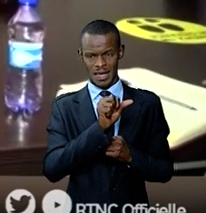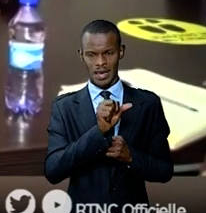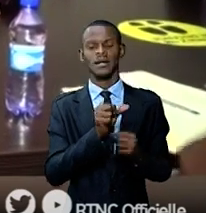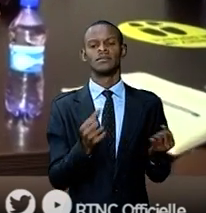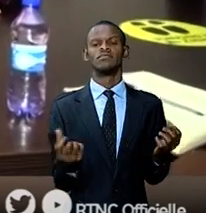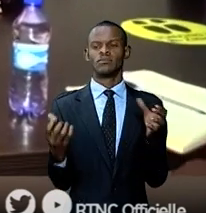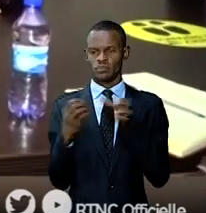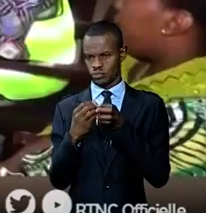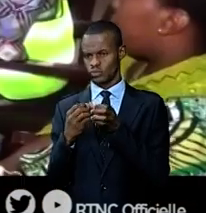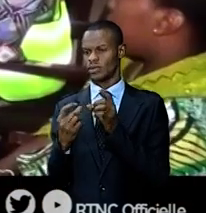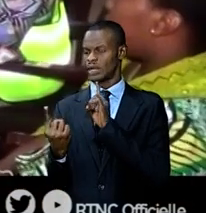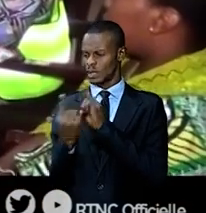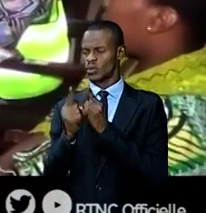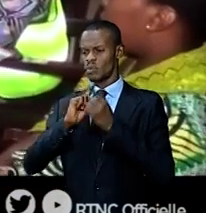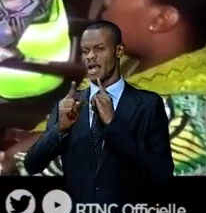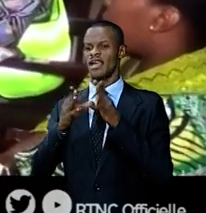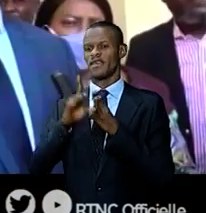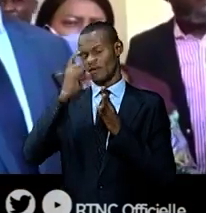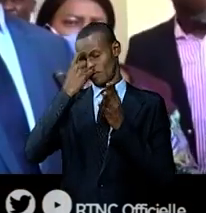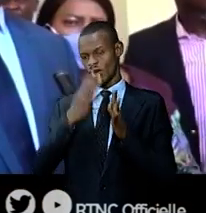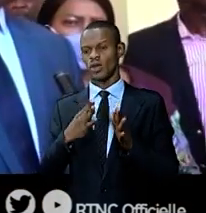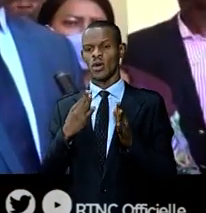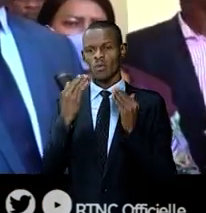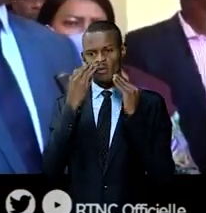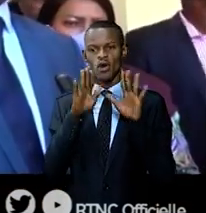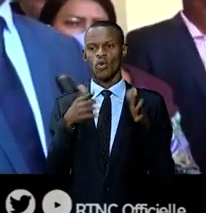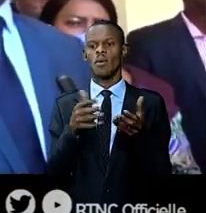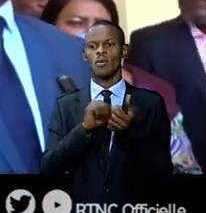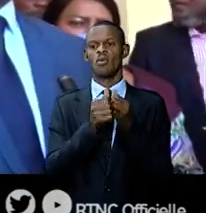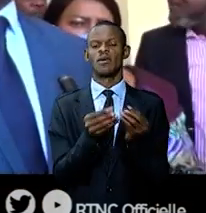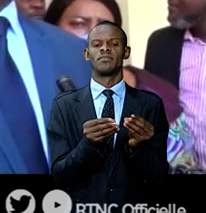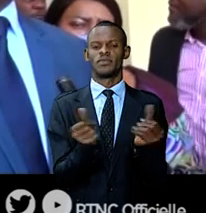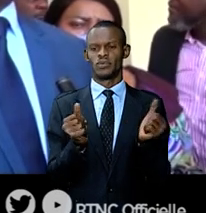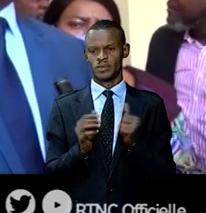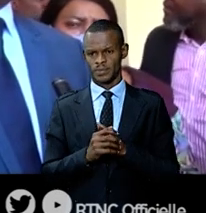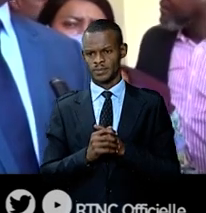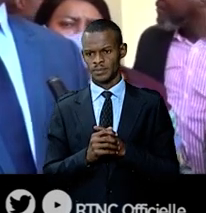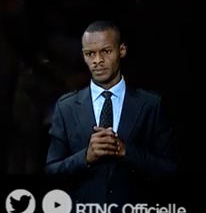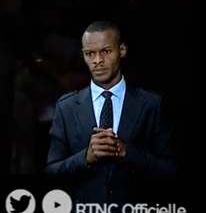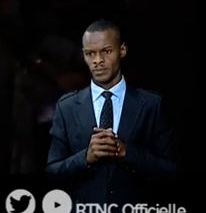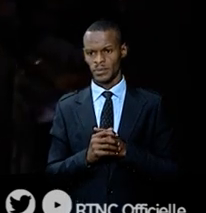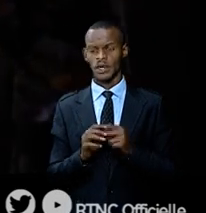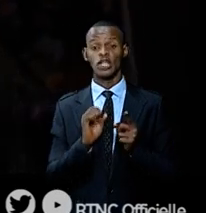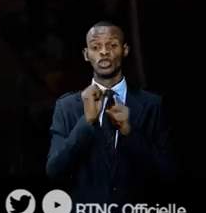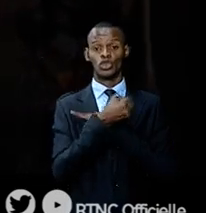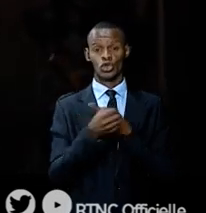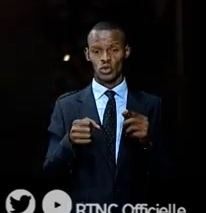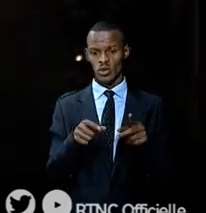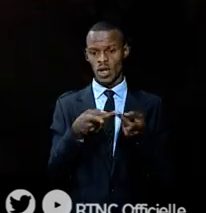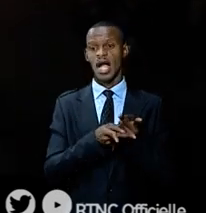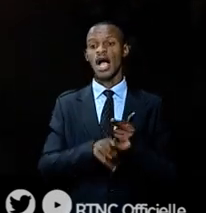fin à cette situation. La situation de l'aéroport de Luano qui nous préoccupe, nous avons quelques projets en